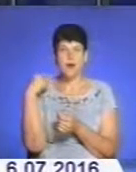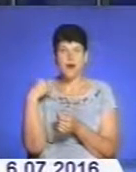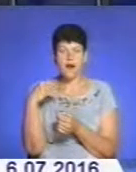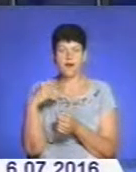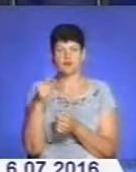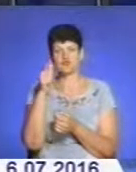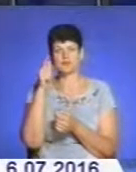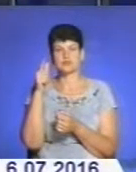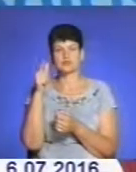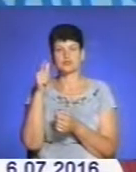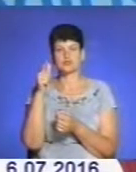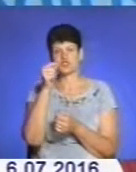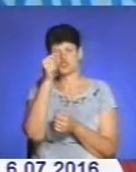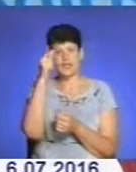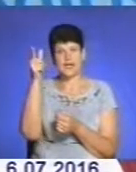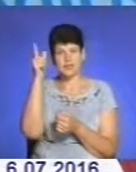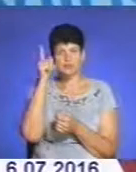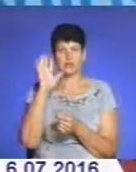перекладена в Грузії.